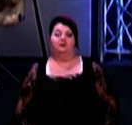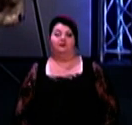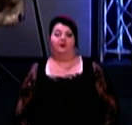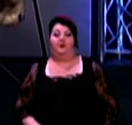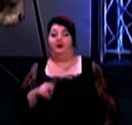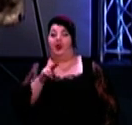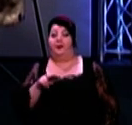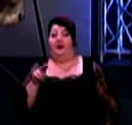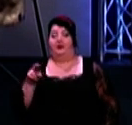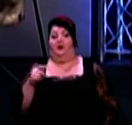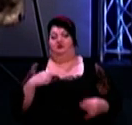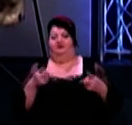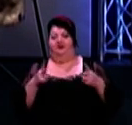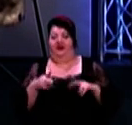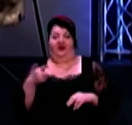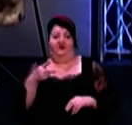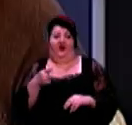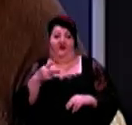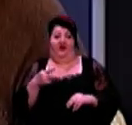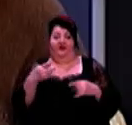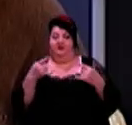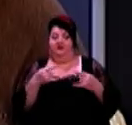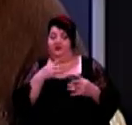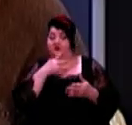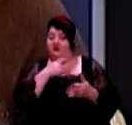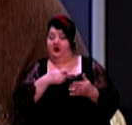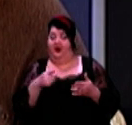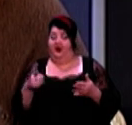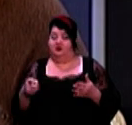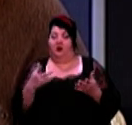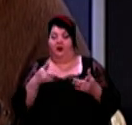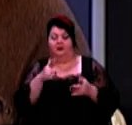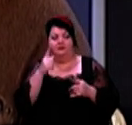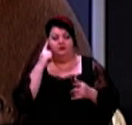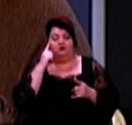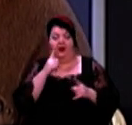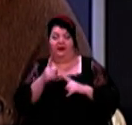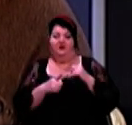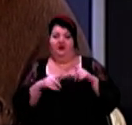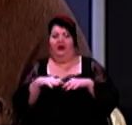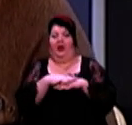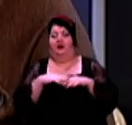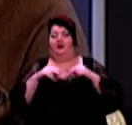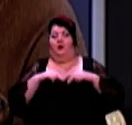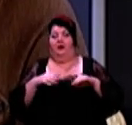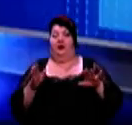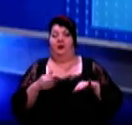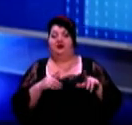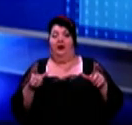Петре Петровичу, у нас залишилося 2 хвилини ефірного часу. Які ваші прогнози? Як зміниться ринок праці у Полтаві після